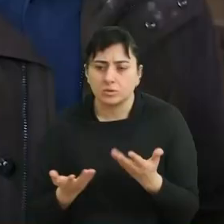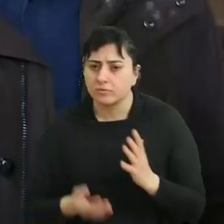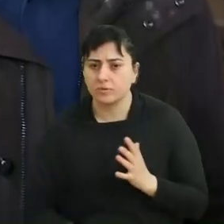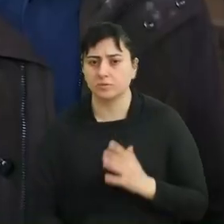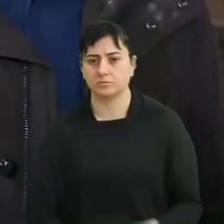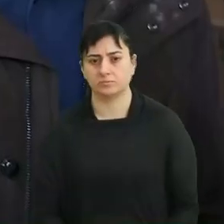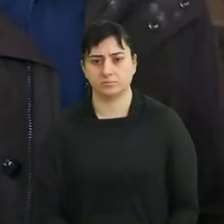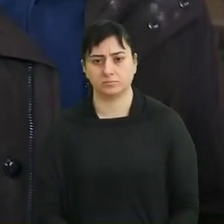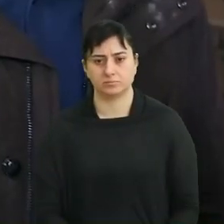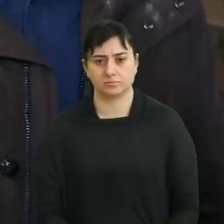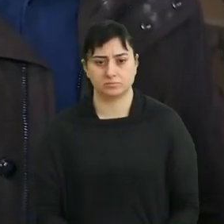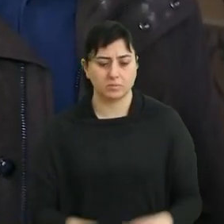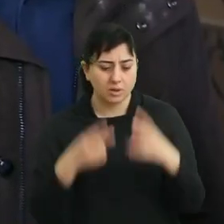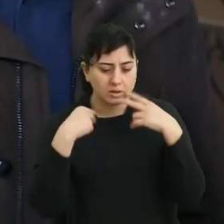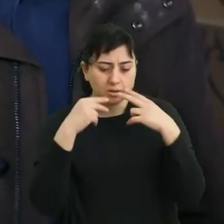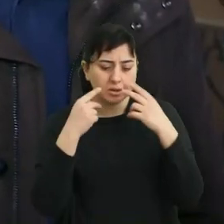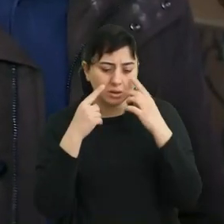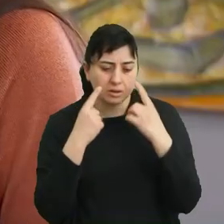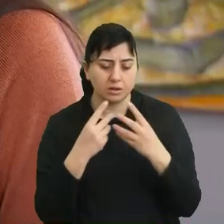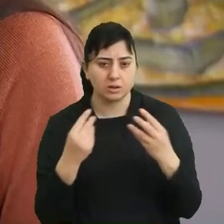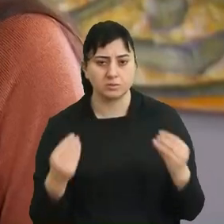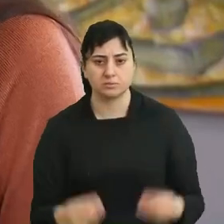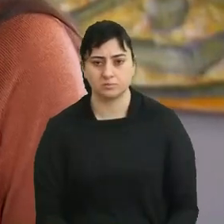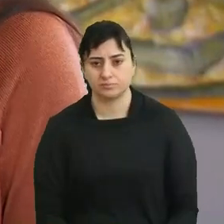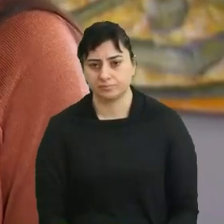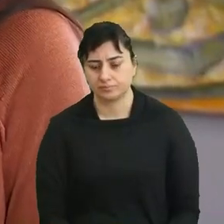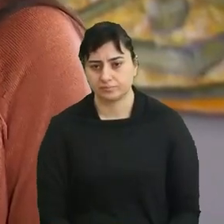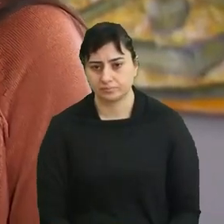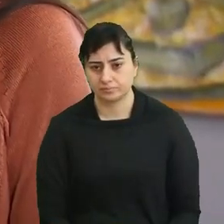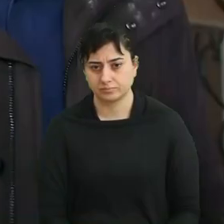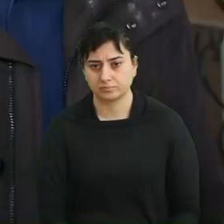var? Ağlamaktan gözlerim kurudu bitkin.